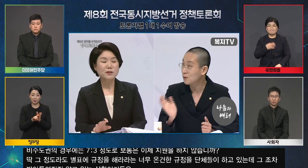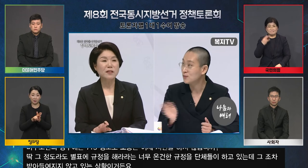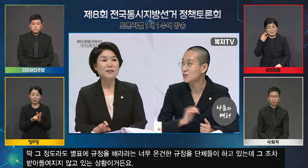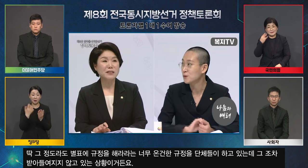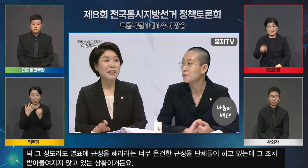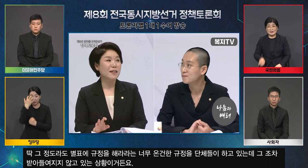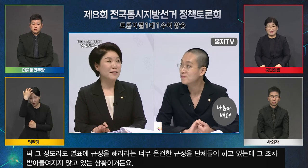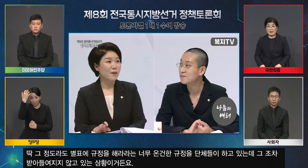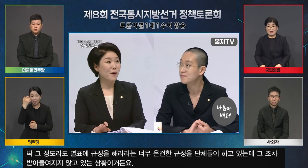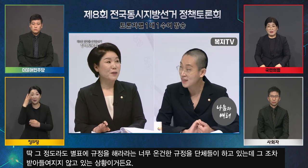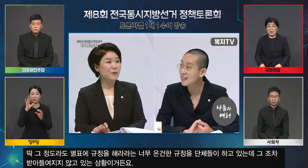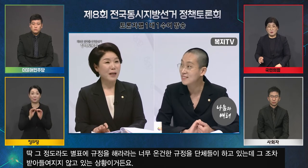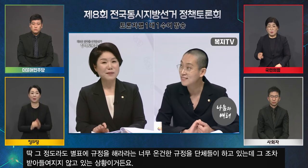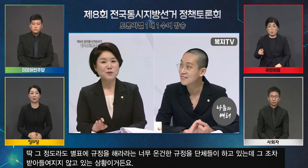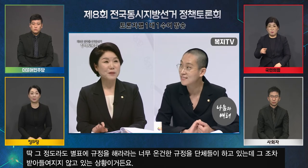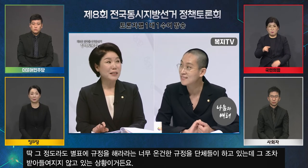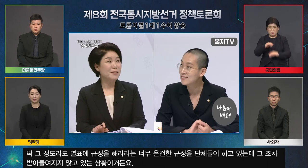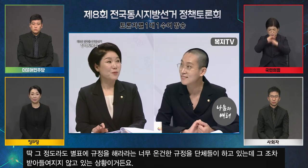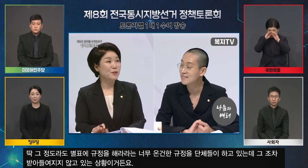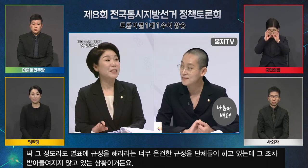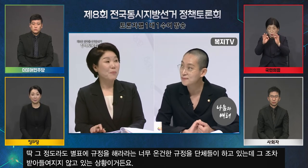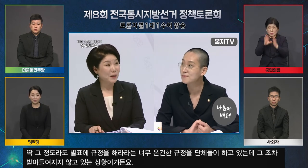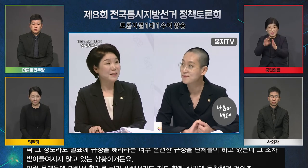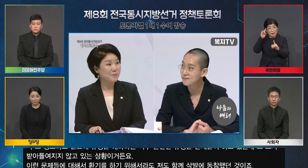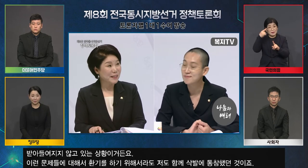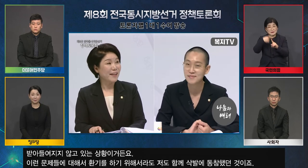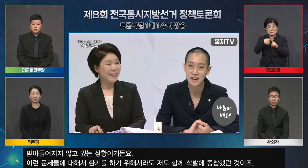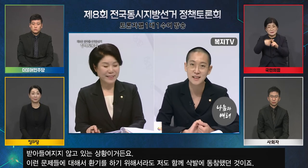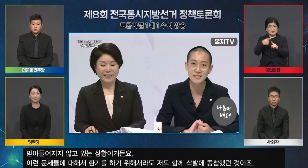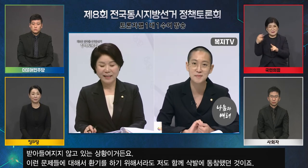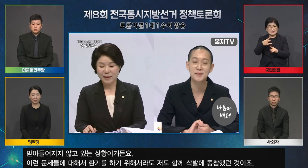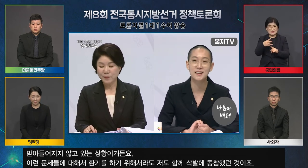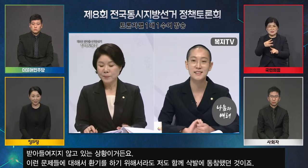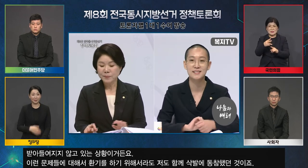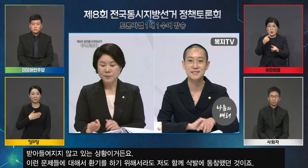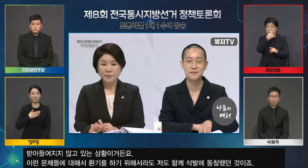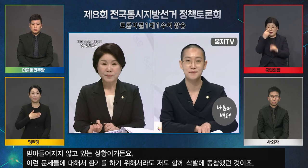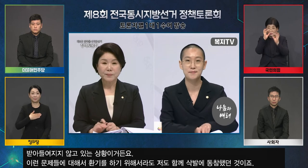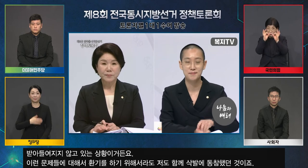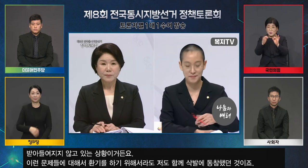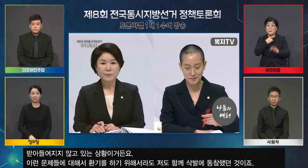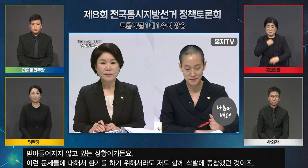전체적으로 긍정적 시각에서 또 가서 다시 좀 들여다보겠습니다. 네. 알겠습니다.